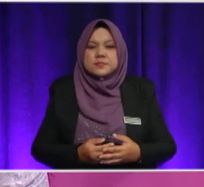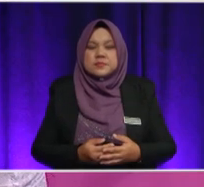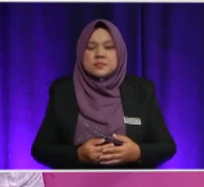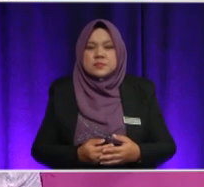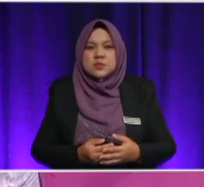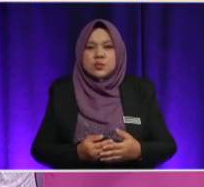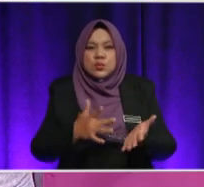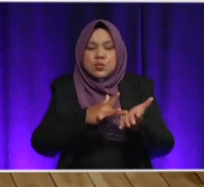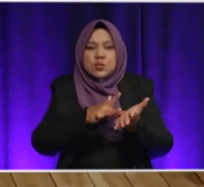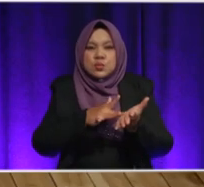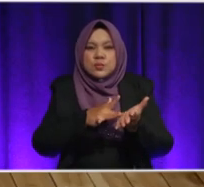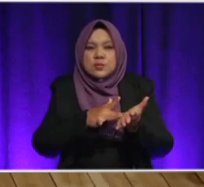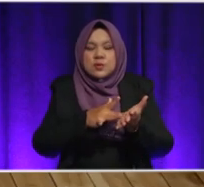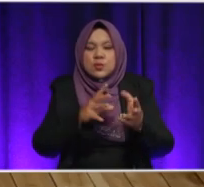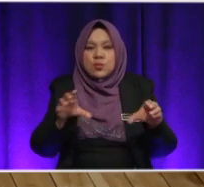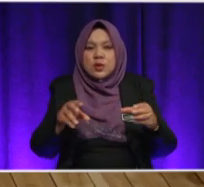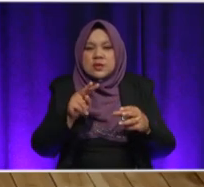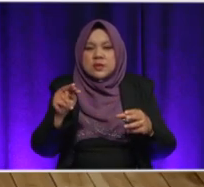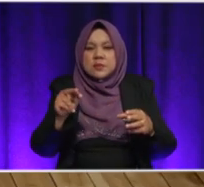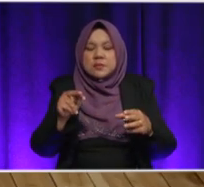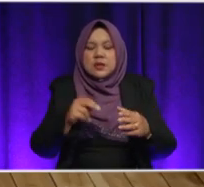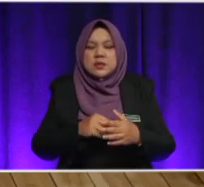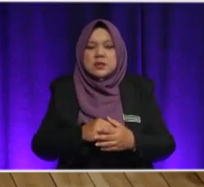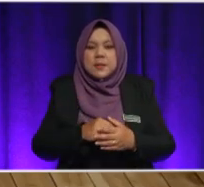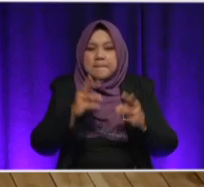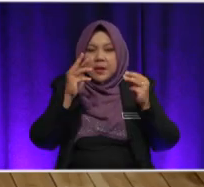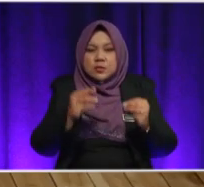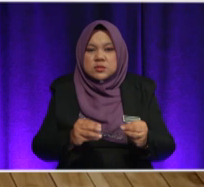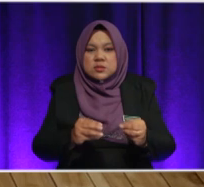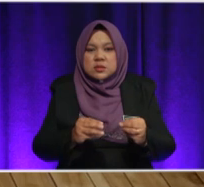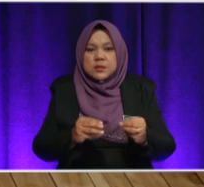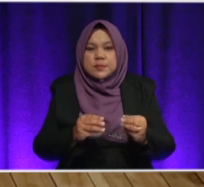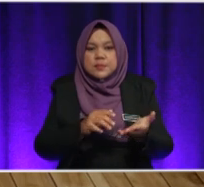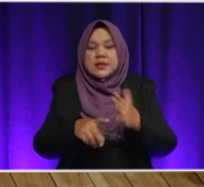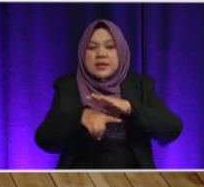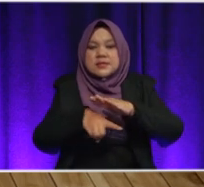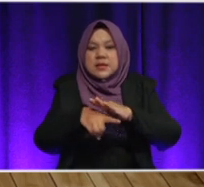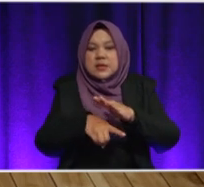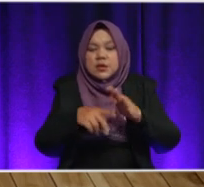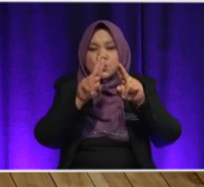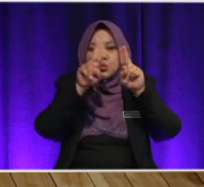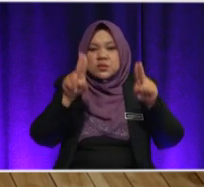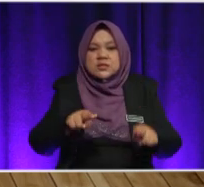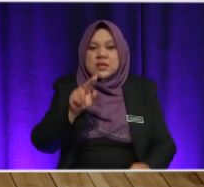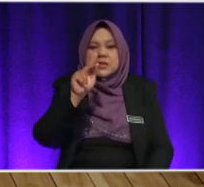obat buat mata manusia Bu Ti penyembuhannya berdasarkan ujian clinik Ada kajian